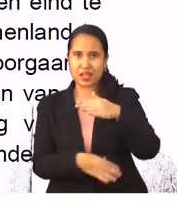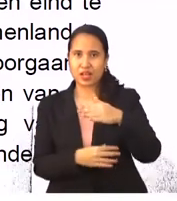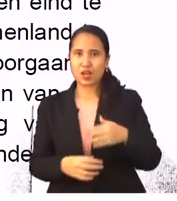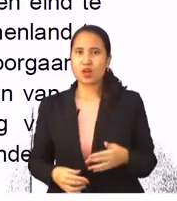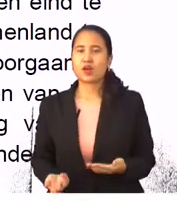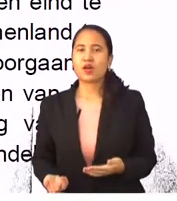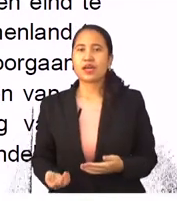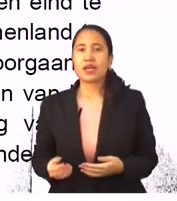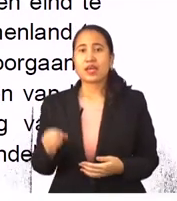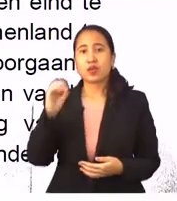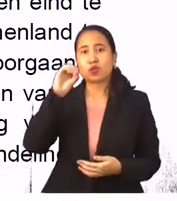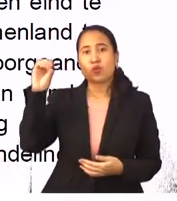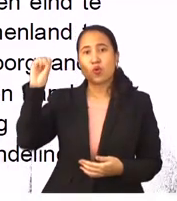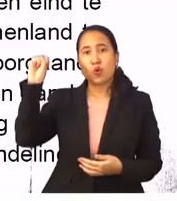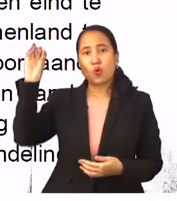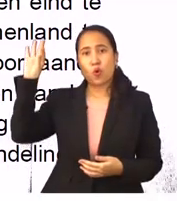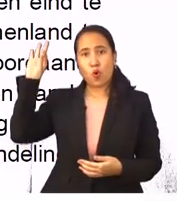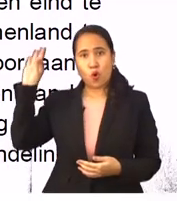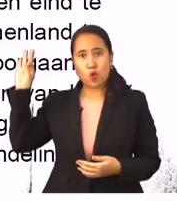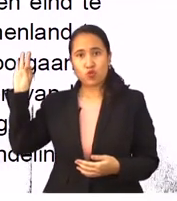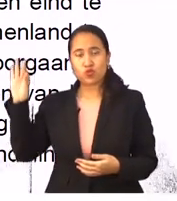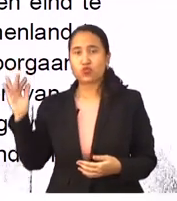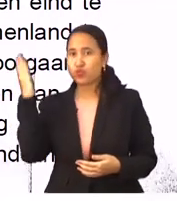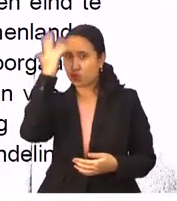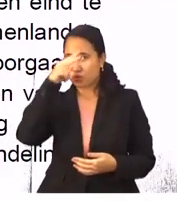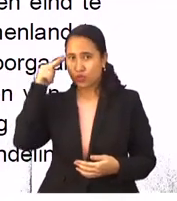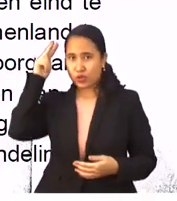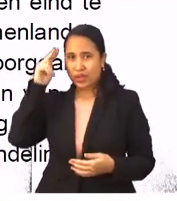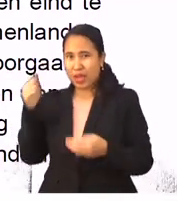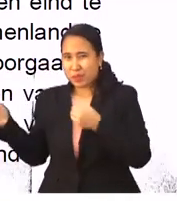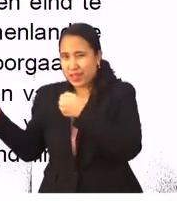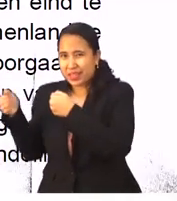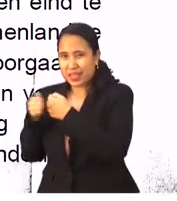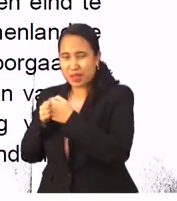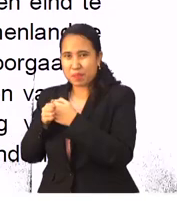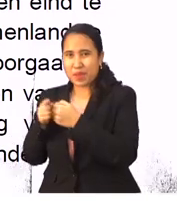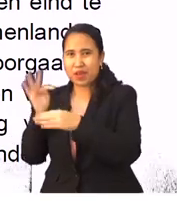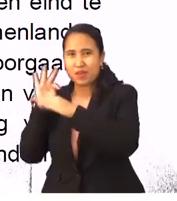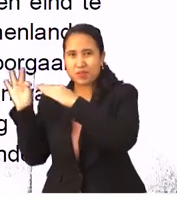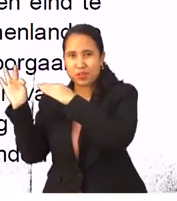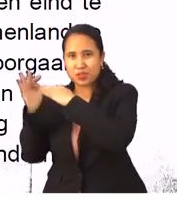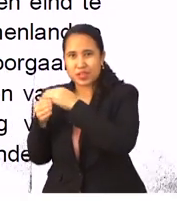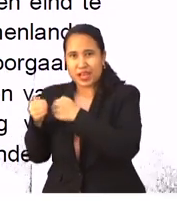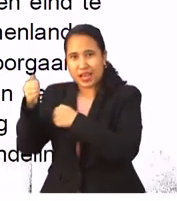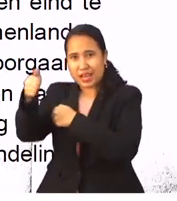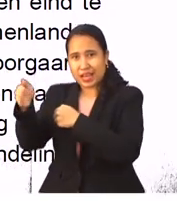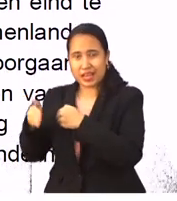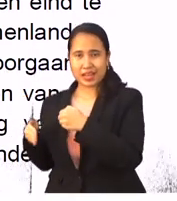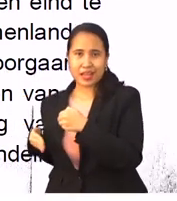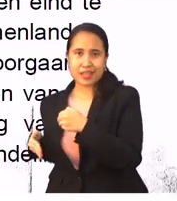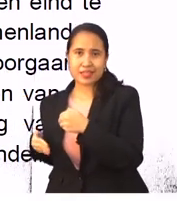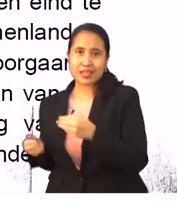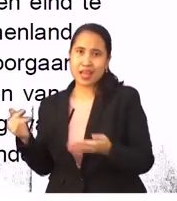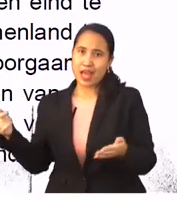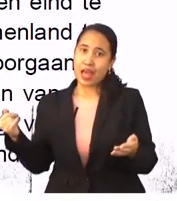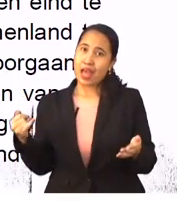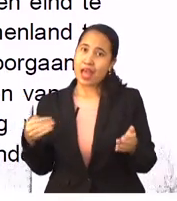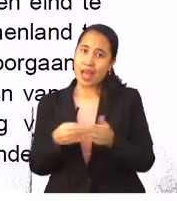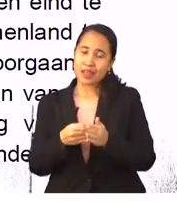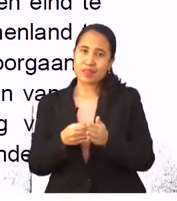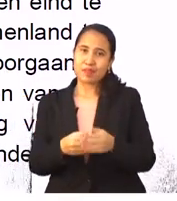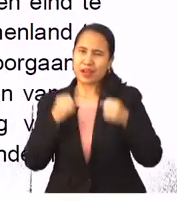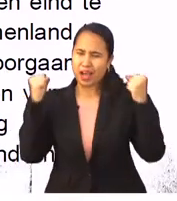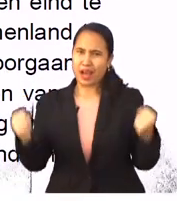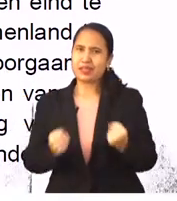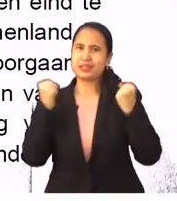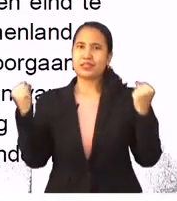Oost-Suriname, dicht bij de Frans-Guyanese grens opereerden, om hen eveneens te overreden een eind te maken aan de acties en